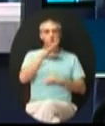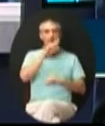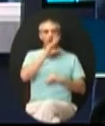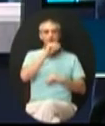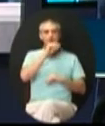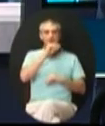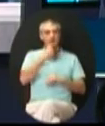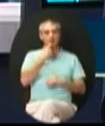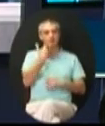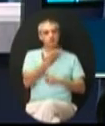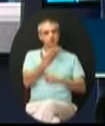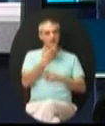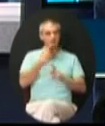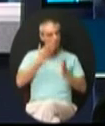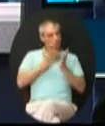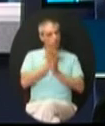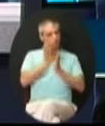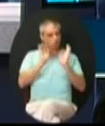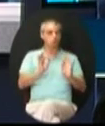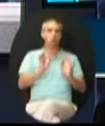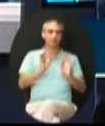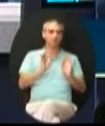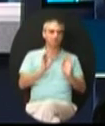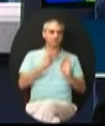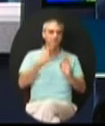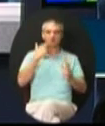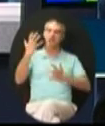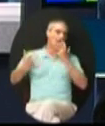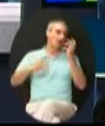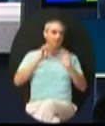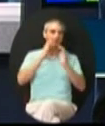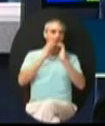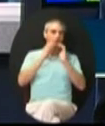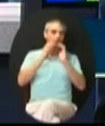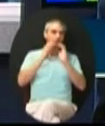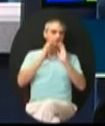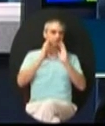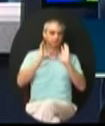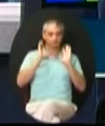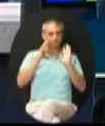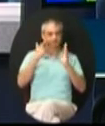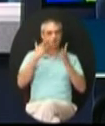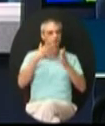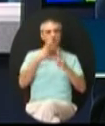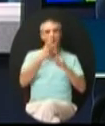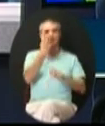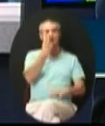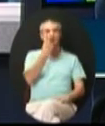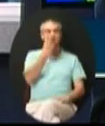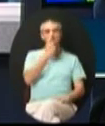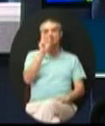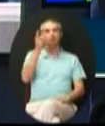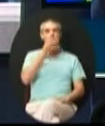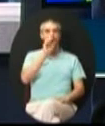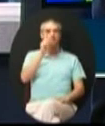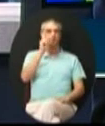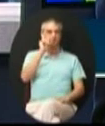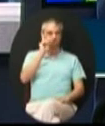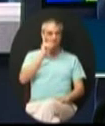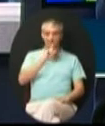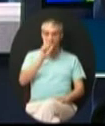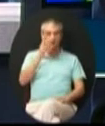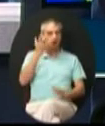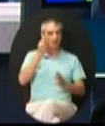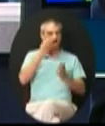לדבר בלשון שלנו דוגרי ולהתפרע עם התקשורת. להיות מאוד בוטה, יש רק אחד כזה, רק לא מותר. עוד הפעם גם לא